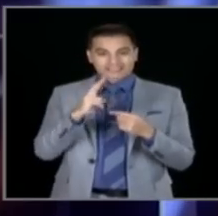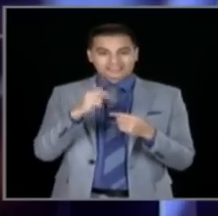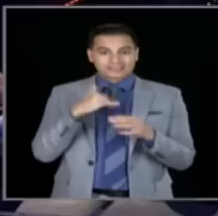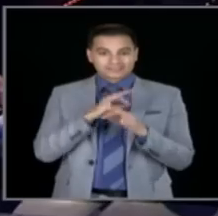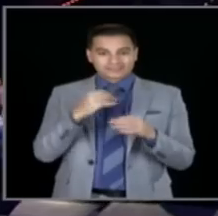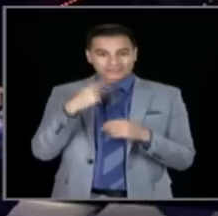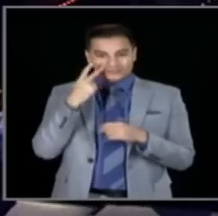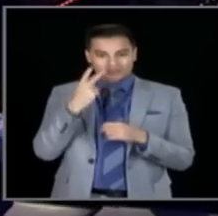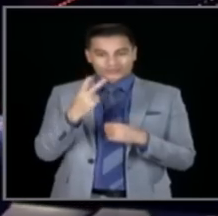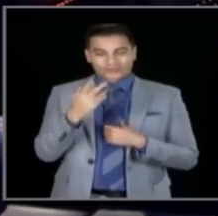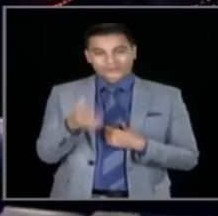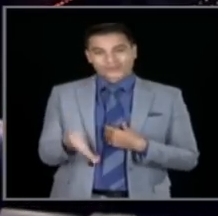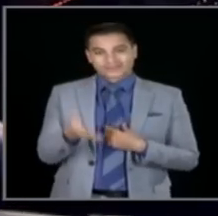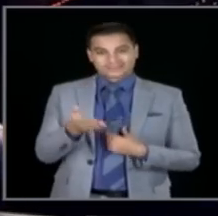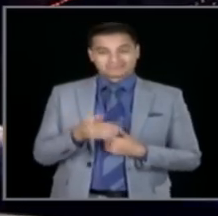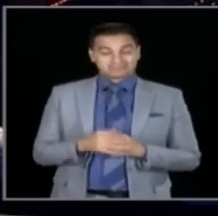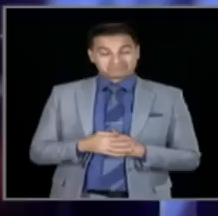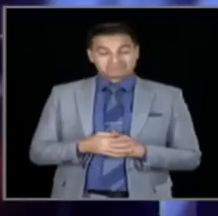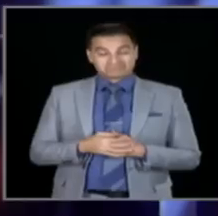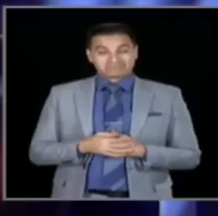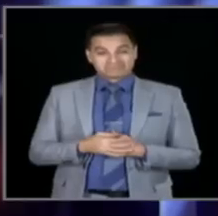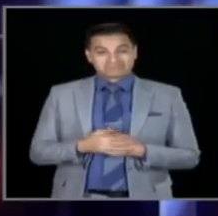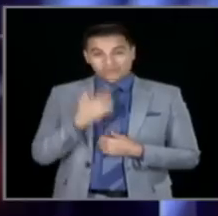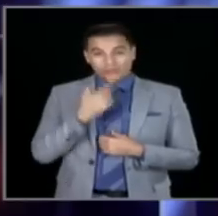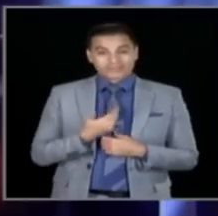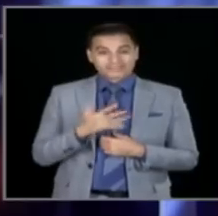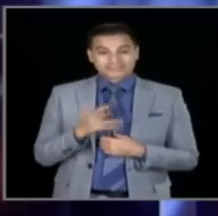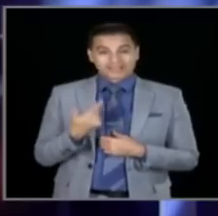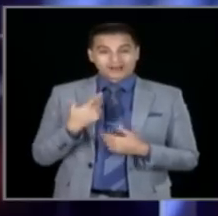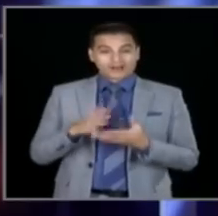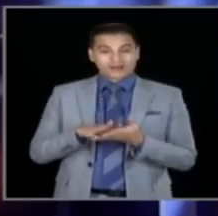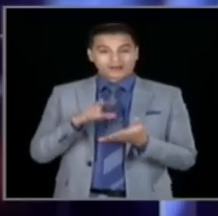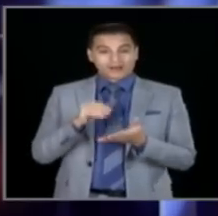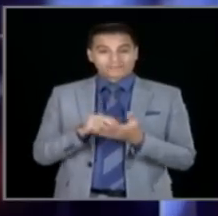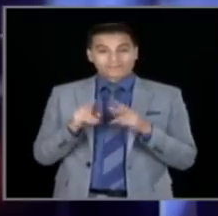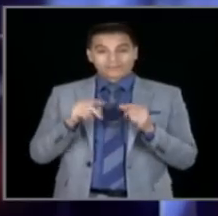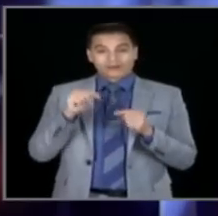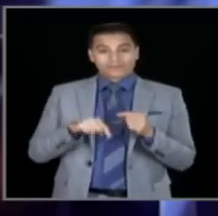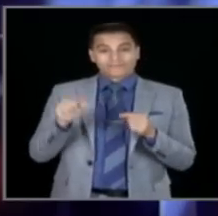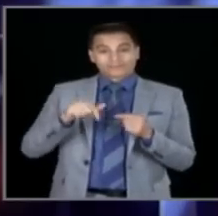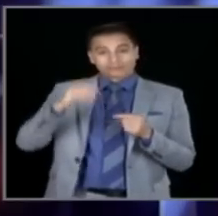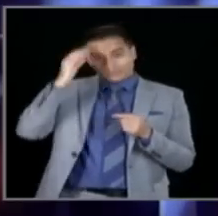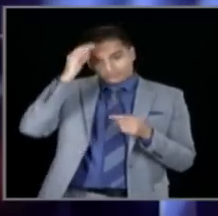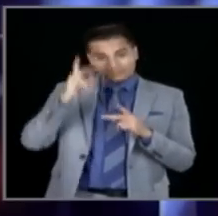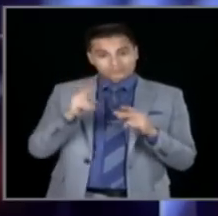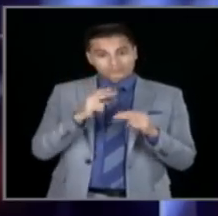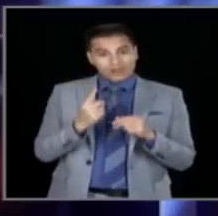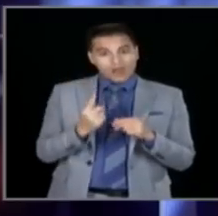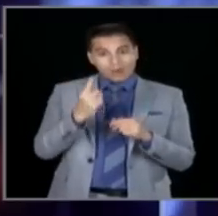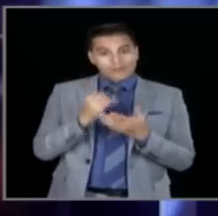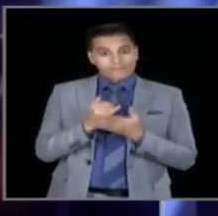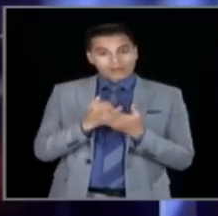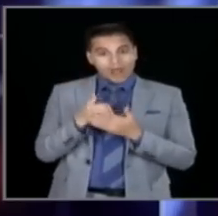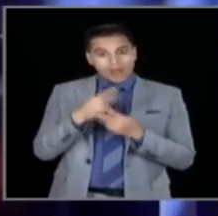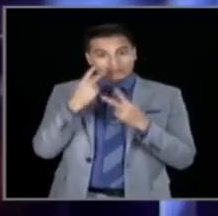شايفاه قدام عيني. 7 سنين؟ احكي لي بقى ازاي. الموضوع بدا مع اول حلقه في برنامج العباقره الموسم الاول مدارس،